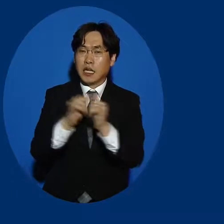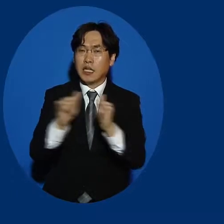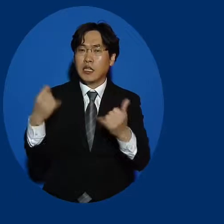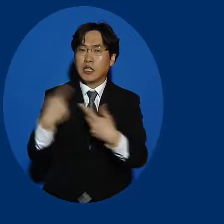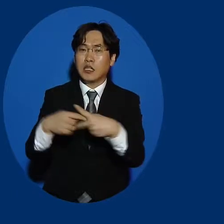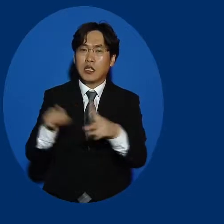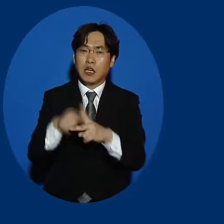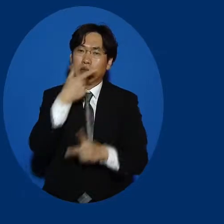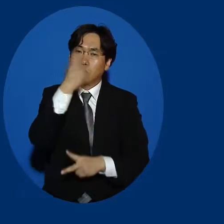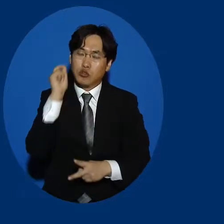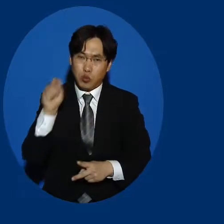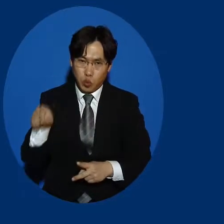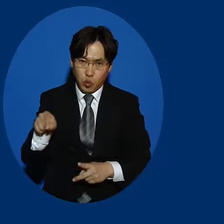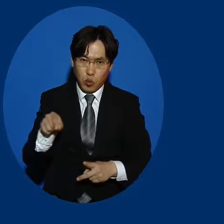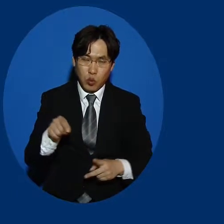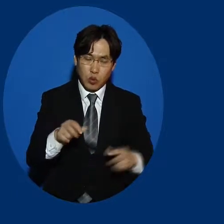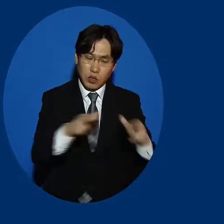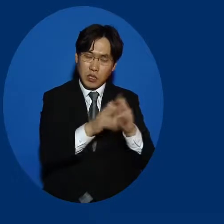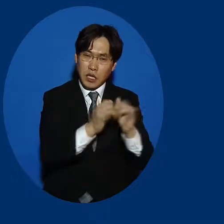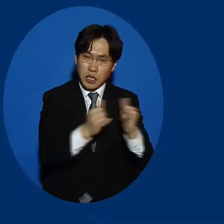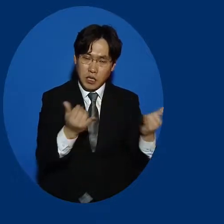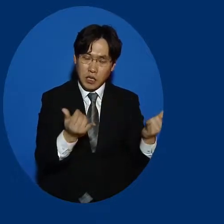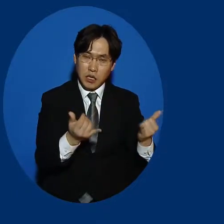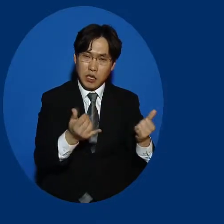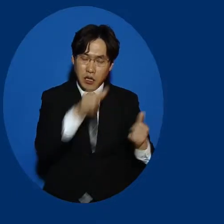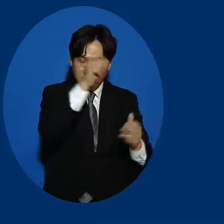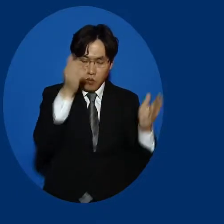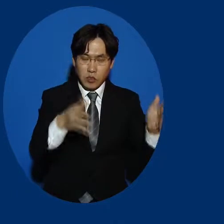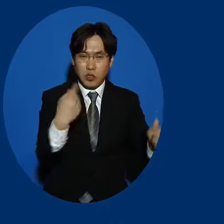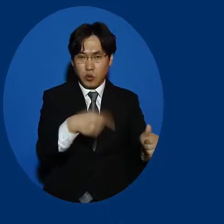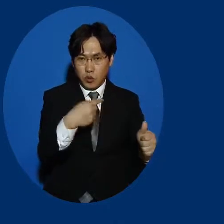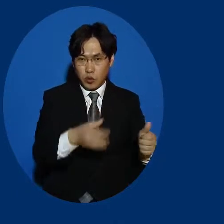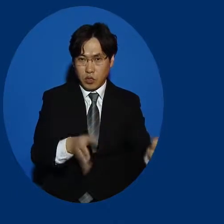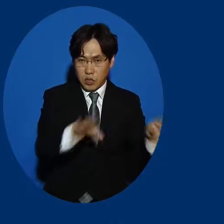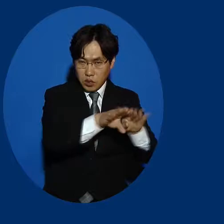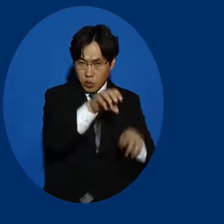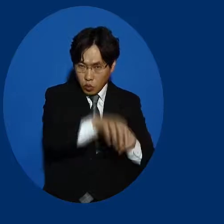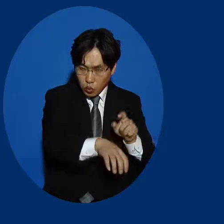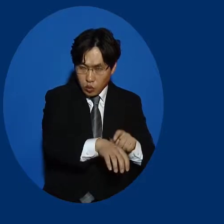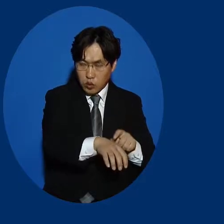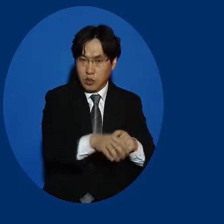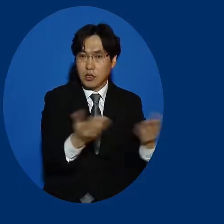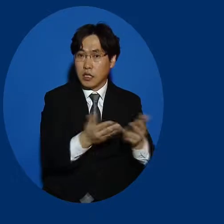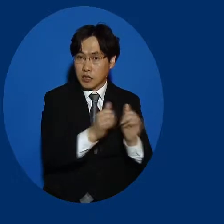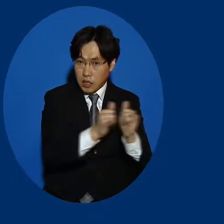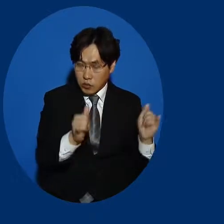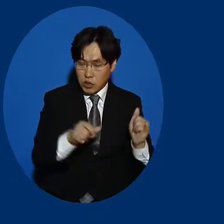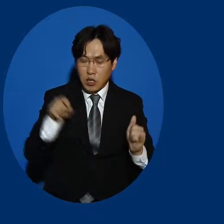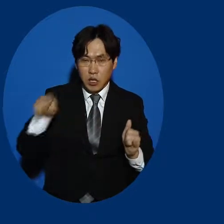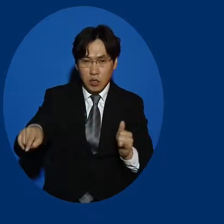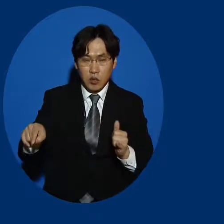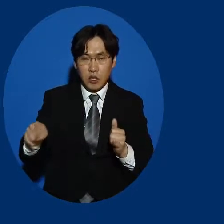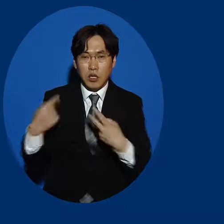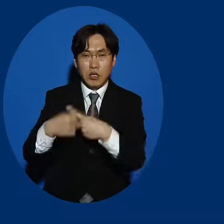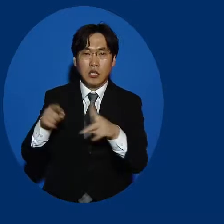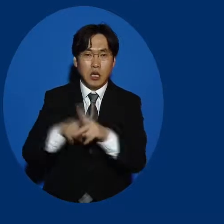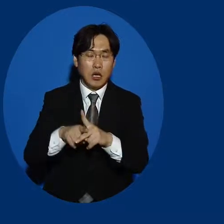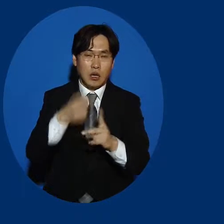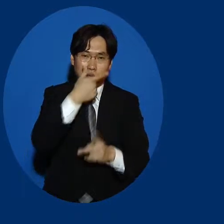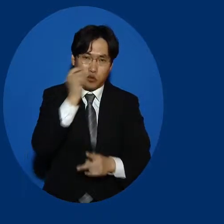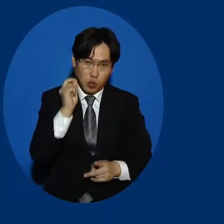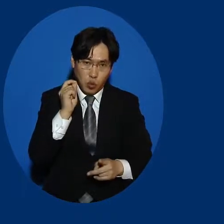장애인 평생교육 기관에 종사하는 사람들은 평생교육과 관련된 소양이 부족합니다. 이러한